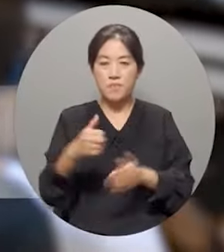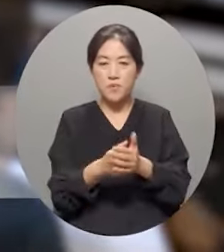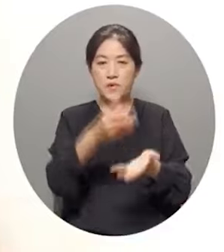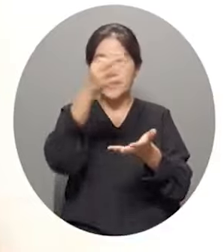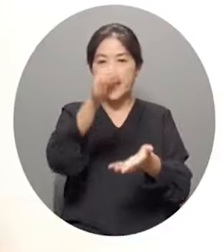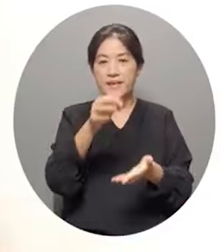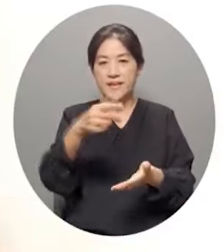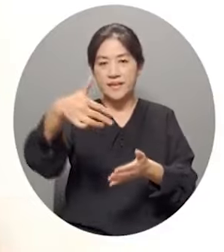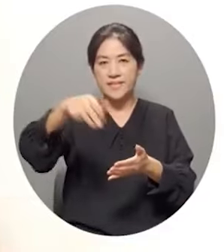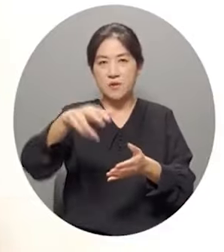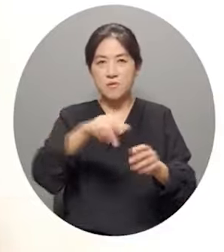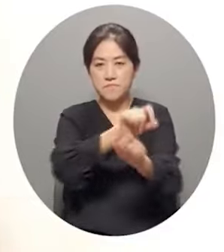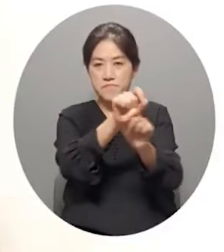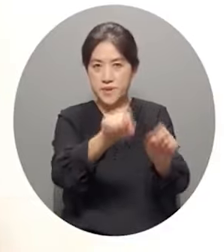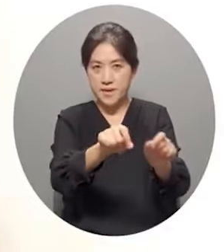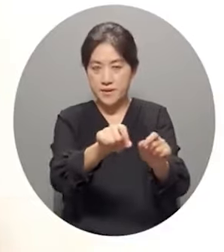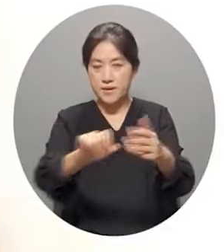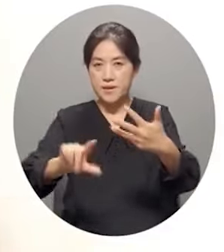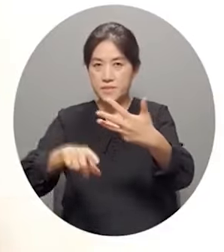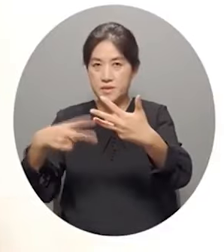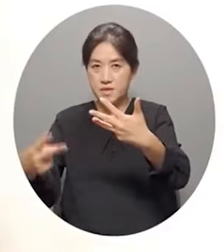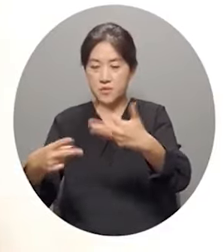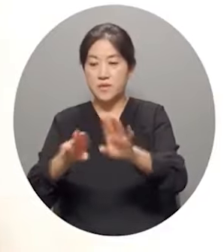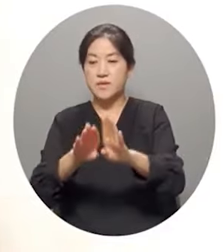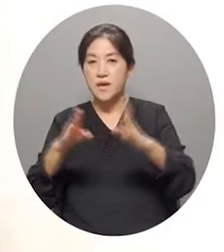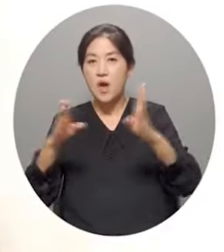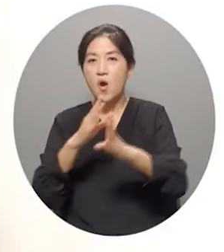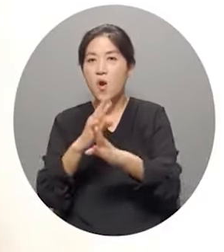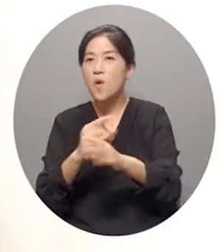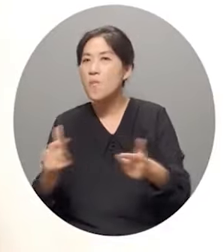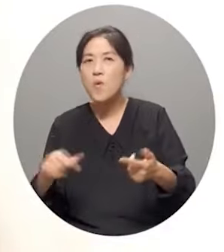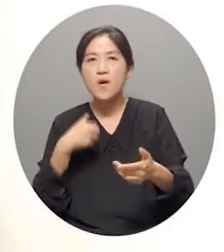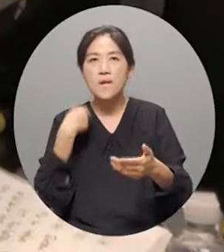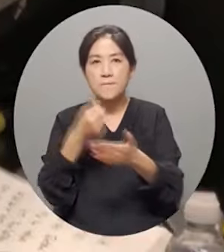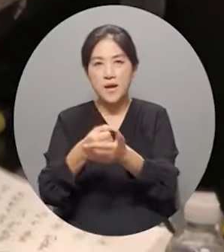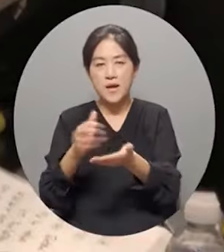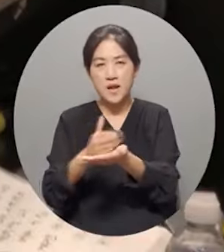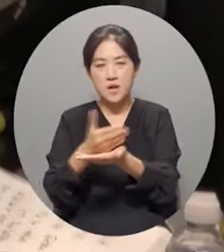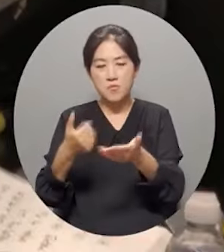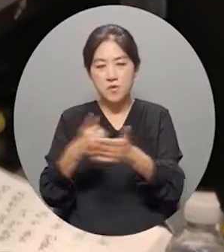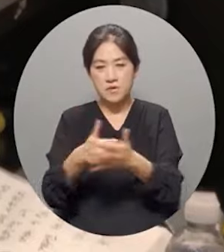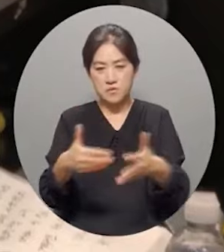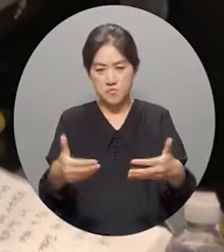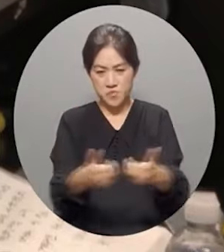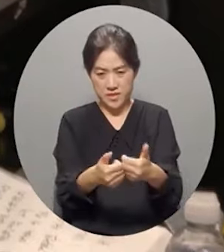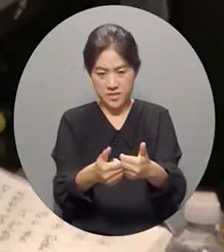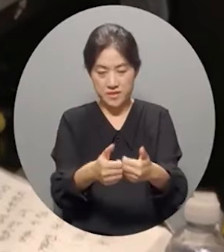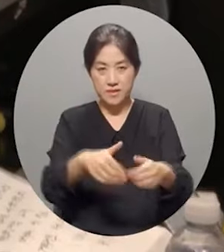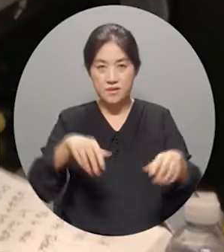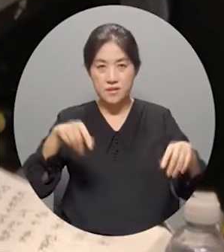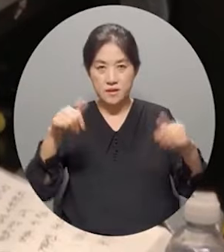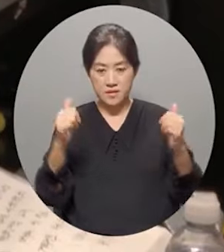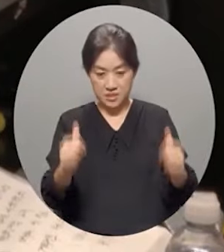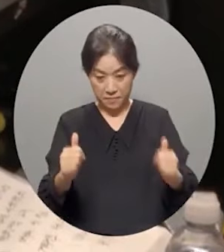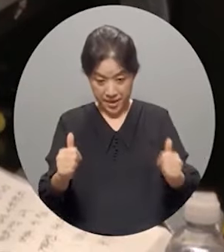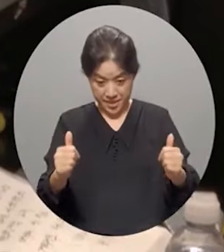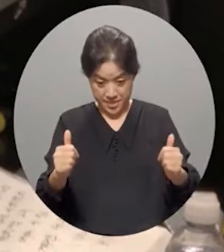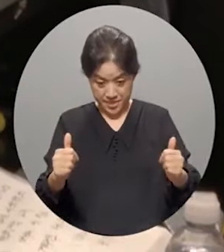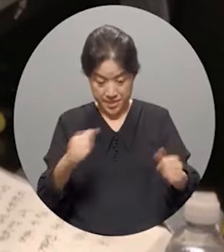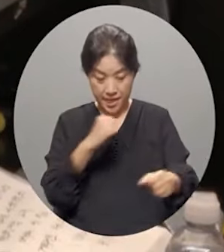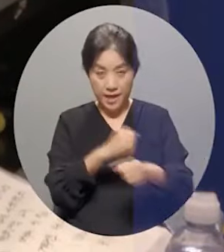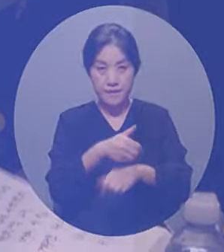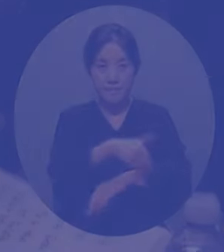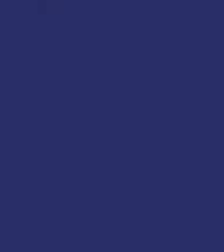동결하고 다음 달 2일 회생 개시 여부를 판단하기 위한 심문을 열기로 했습니다. MBC 뉴스 임현주입니다.